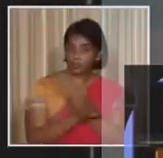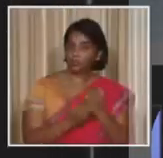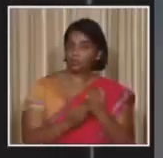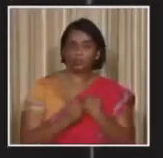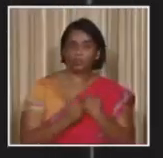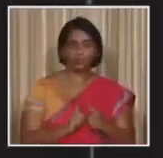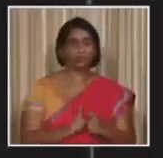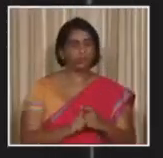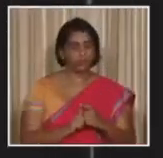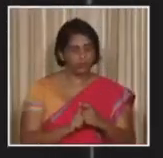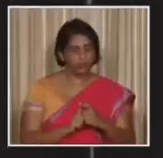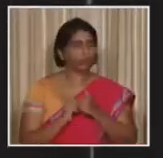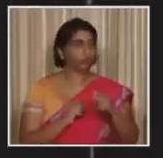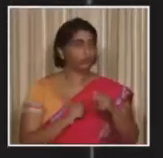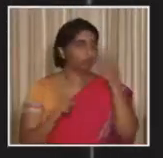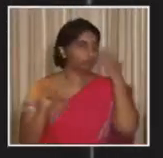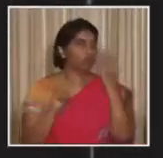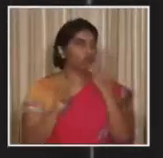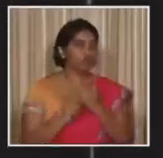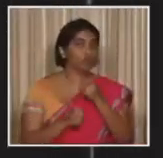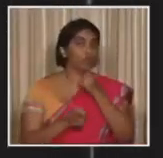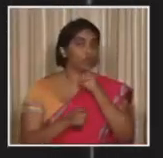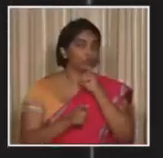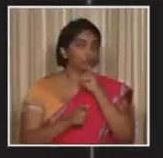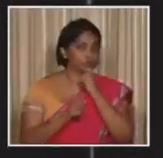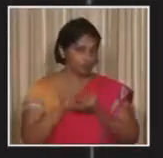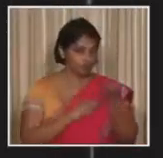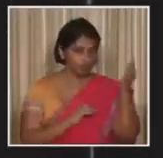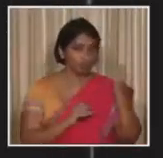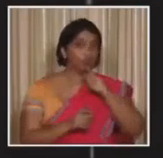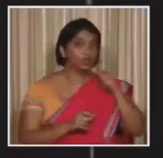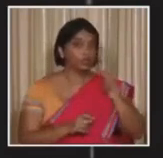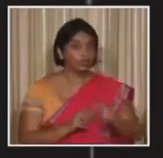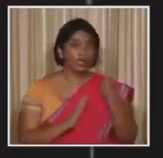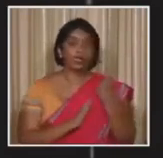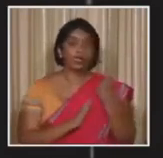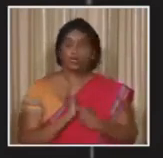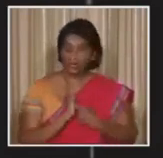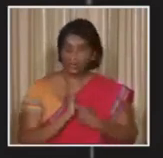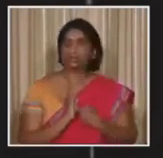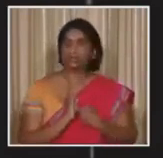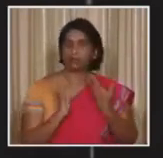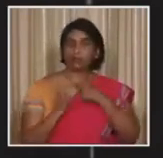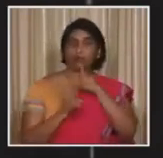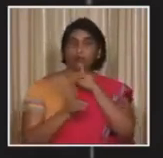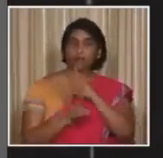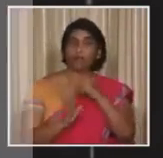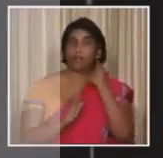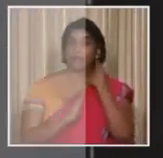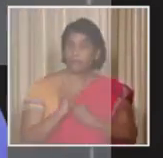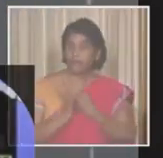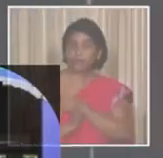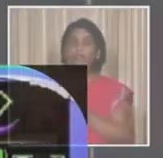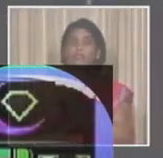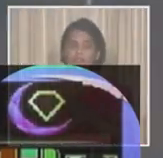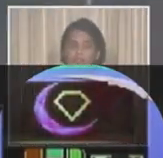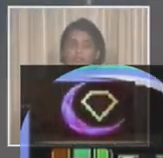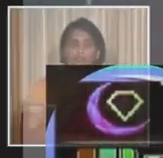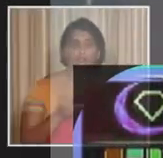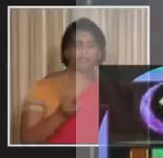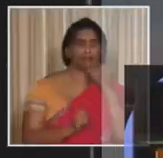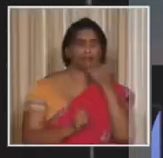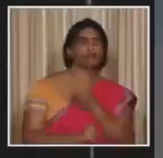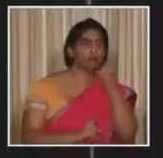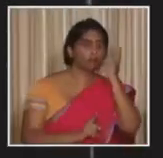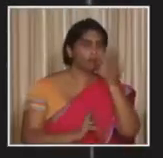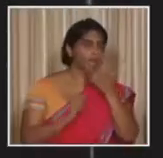මේ බෞද්ධ නටබු නොකොඩවා විනාශ කරන එකට අපි දැඩි ක්‍රියාමාර්ග ගන්නවා. මේ සම්බන්ධයෙන් නඩු තියෙනවා ඒ මහේස්ත්‍රාත්වරයක නීතිපතිට යොමු